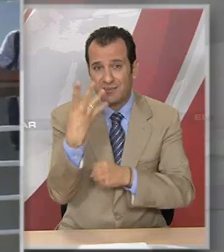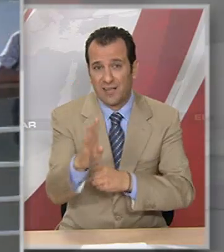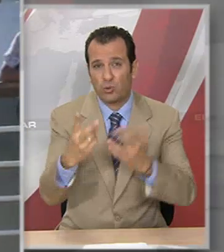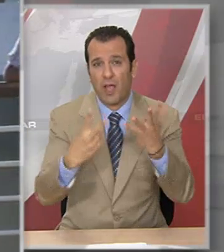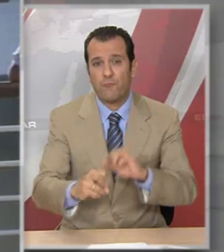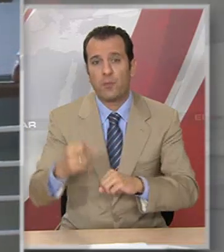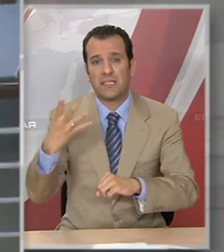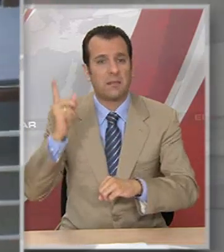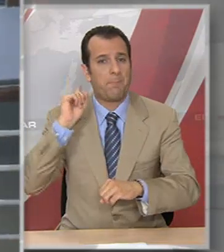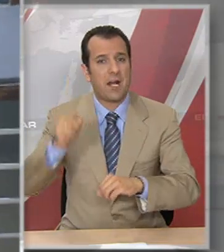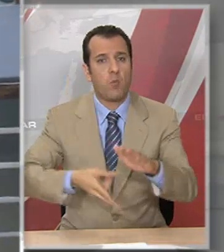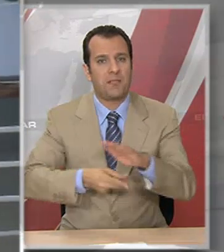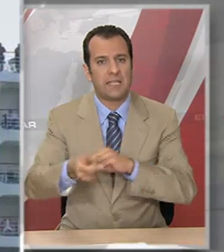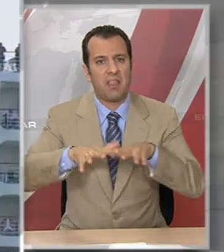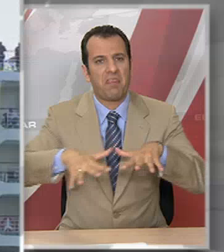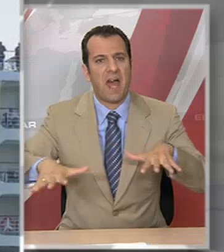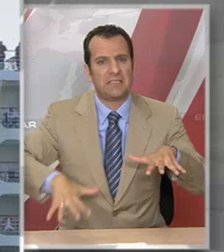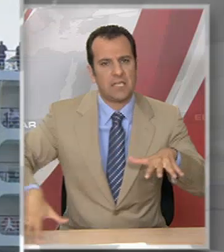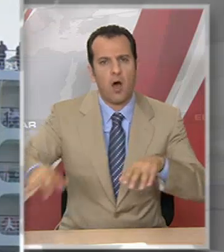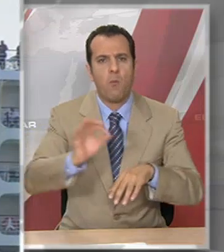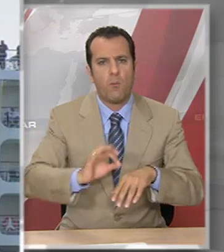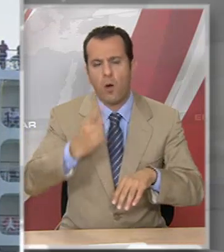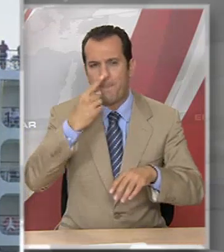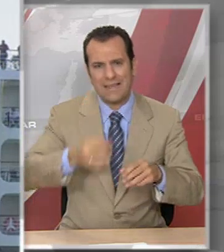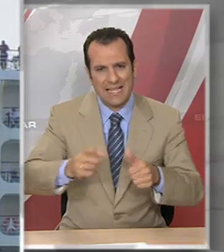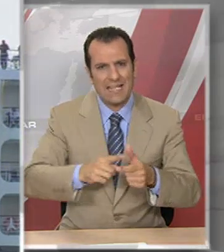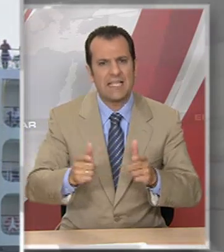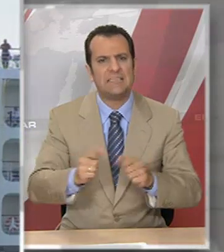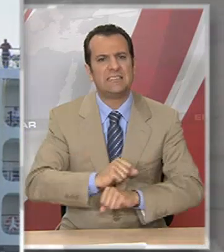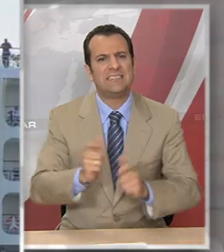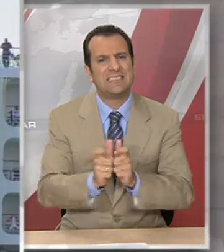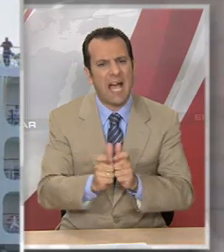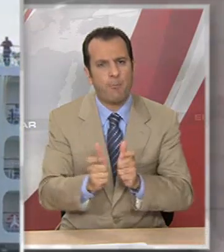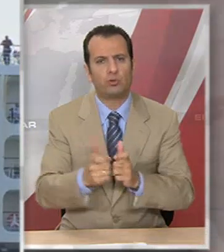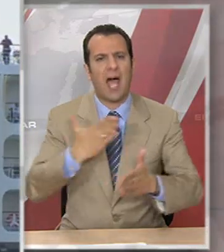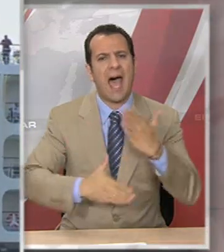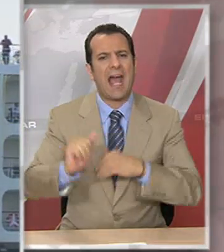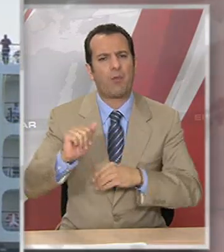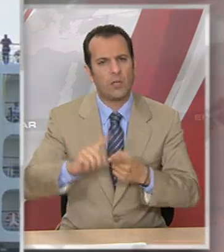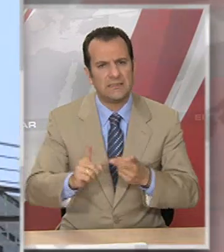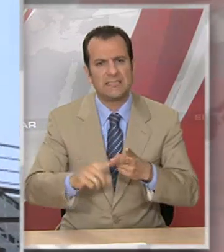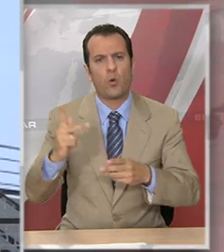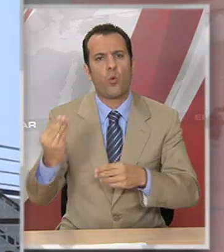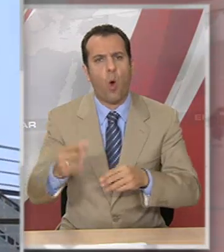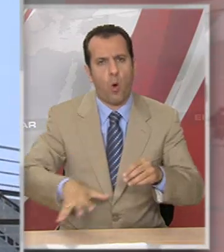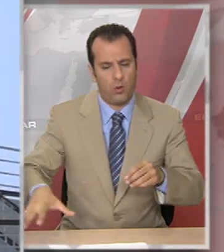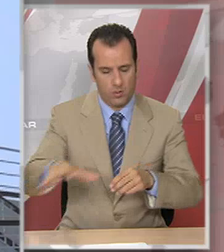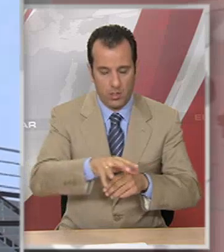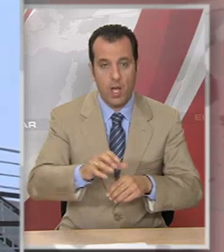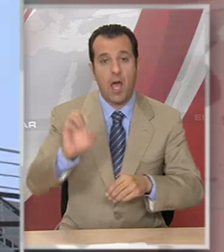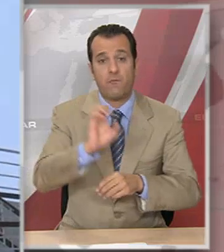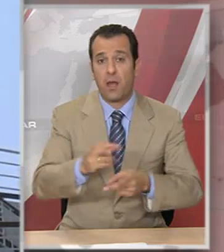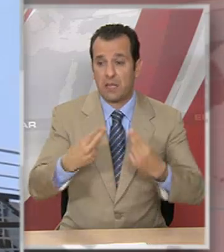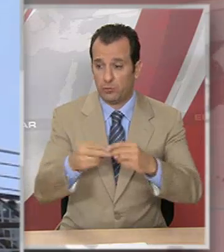474 παράτυπους μετανάστες σε θαλάσσιες περιοχές της Λέσβου, της Σάμου, του Αγαθονησίου και της Κο. Η Ευρωπαϊκή Επιτροπή θα προτείνει στα κράτη-μέλη